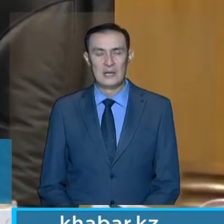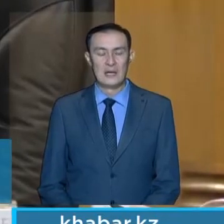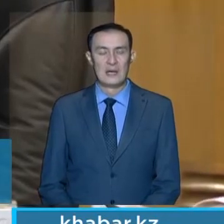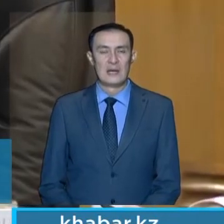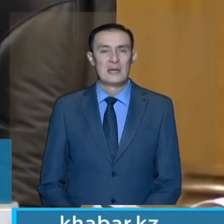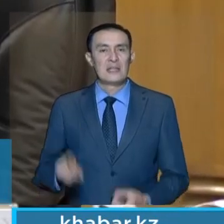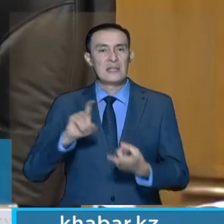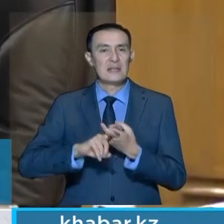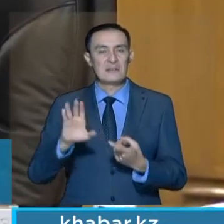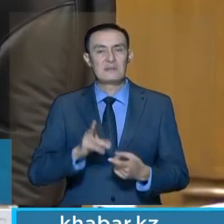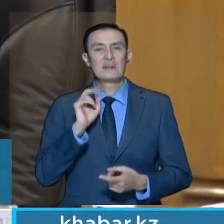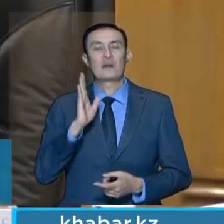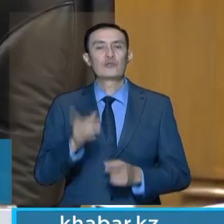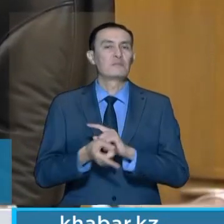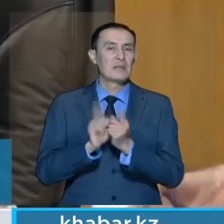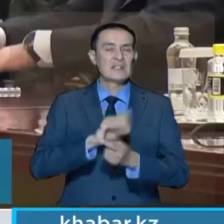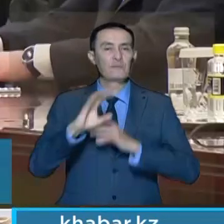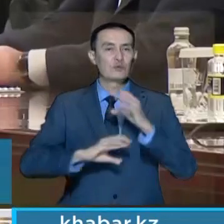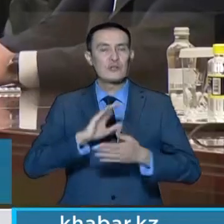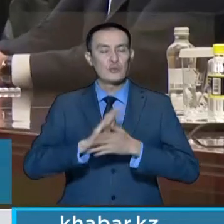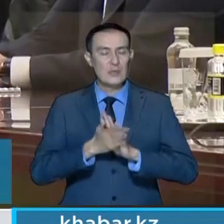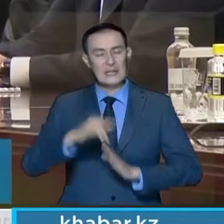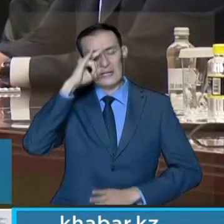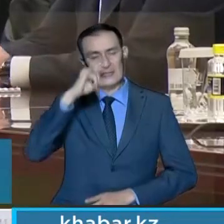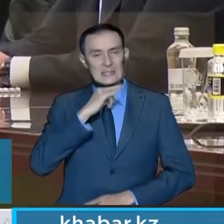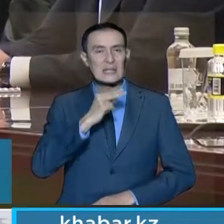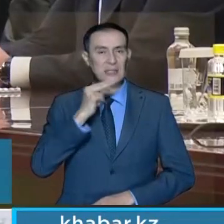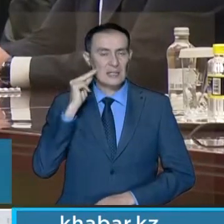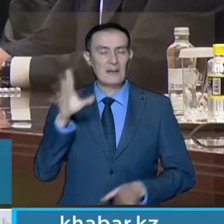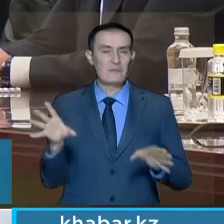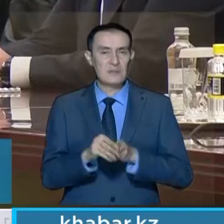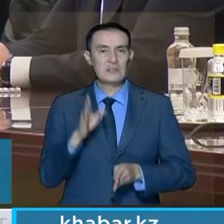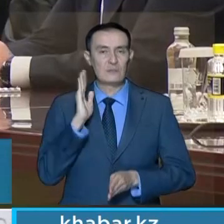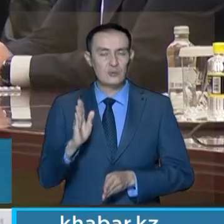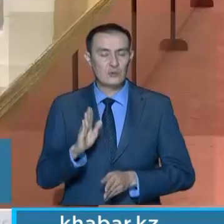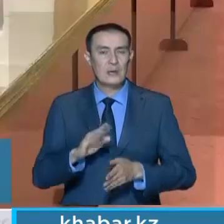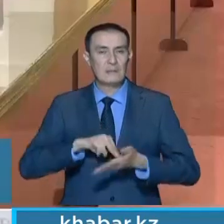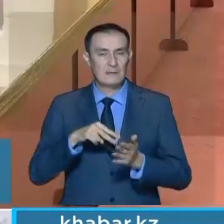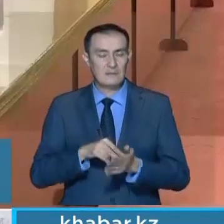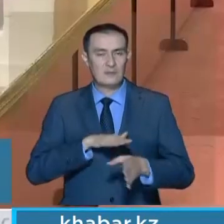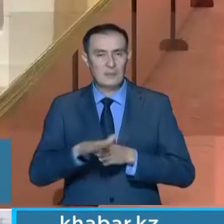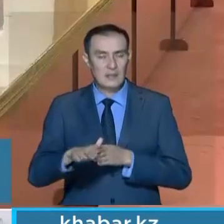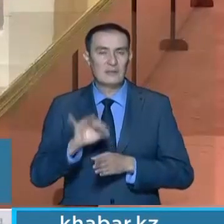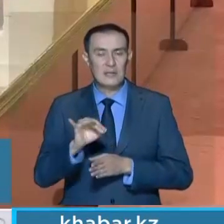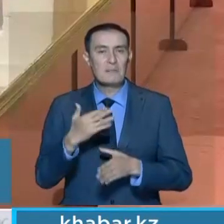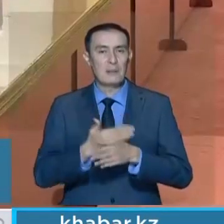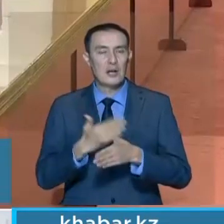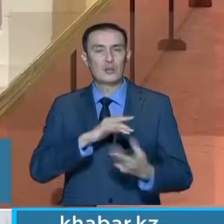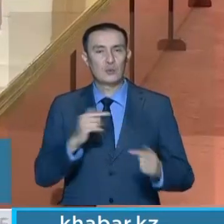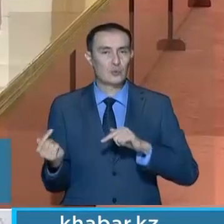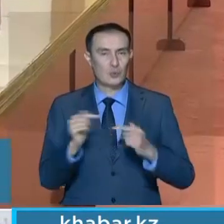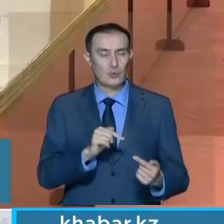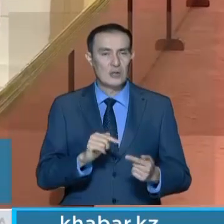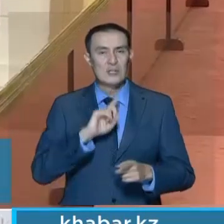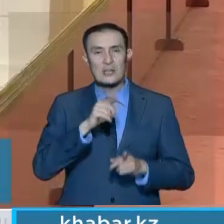Независимо от того, как изменится международная ситуация, Китай и Казахстан будут придерживаться своих первоначальных устремлений и помогать друг другу.